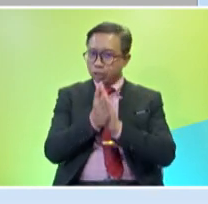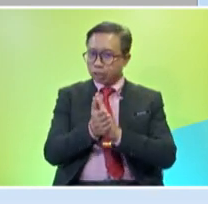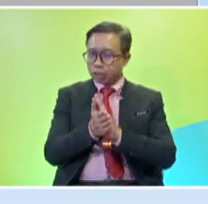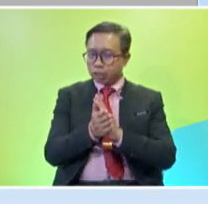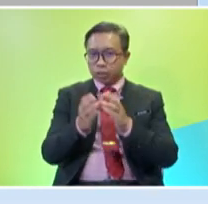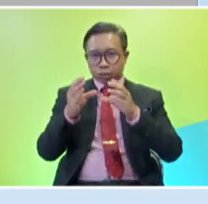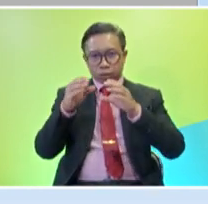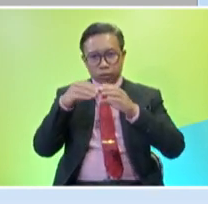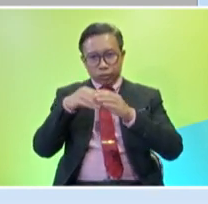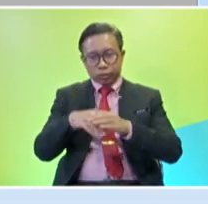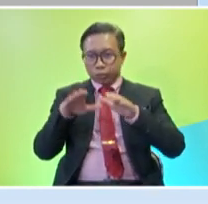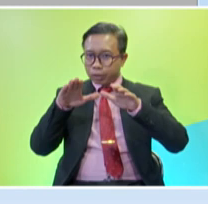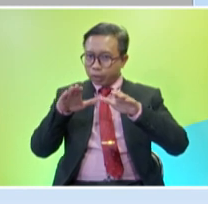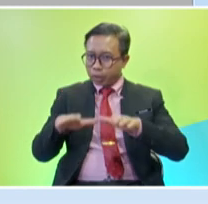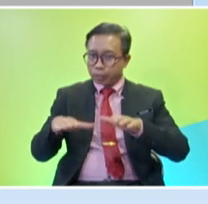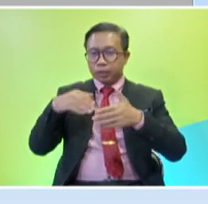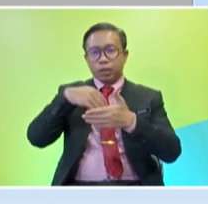pada jalur